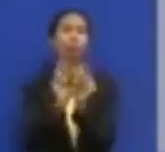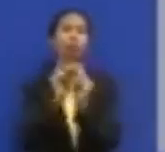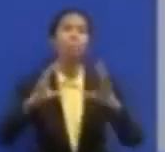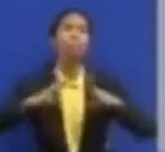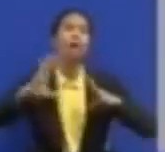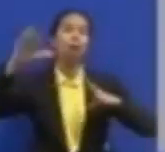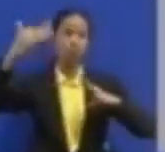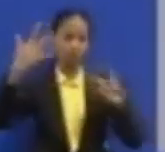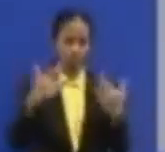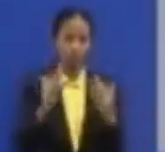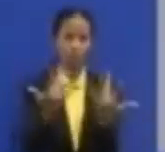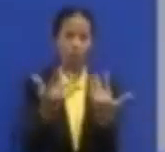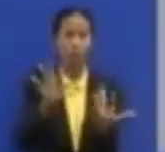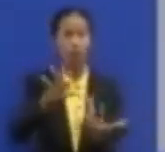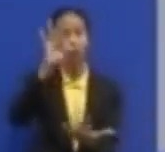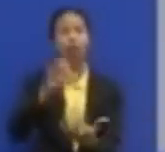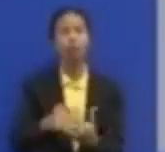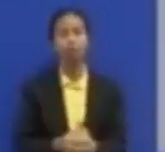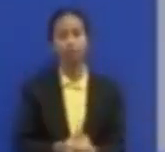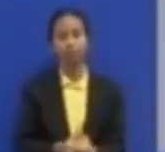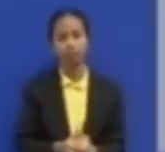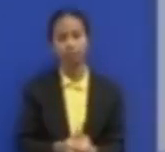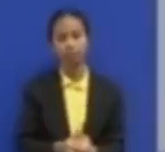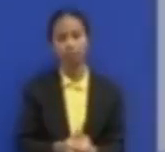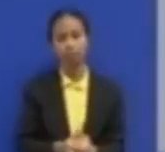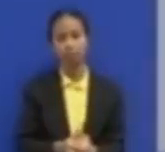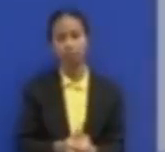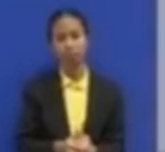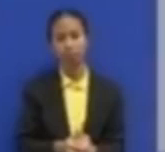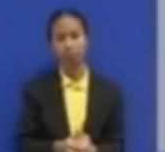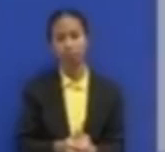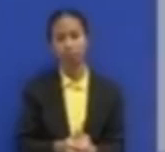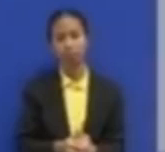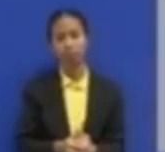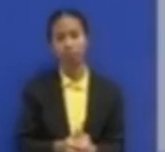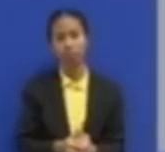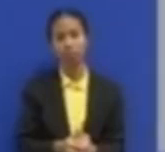ถอนเลยครับถอนเลยฮะถอนเลยครับ